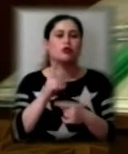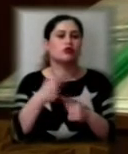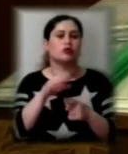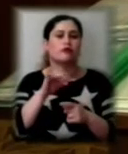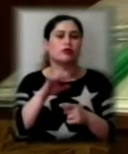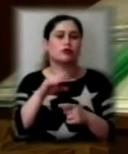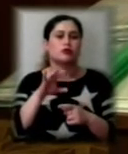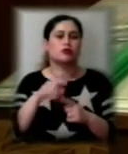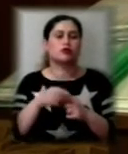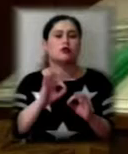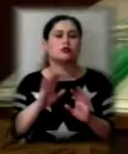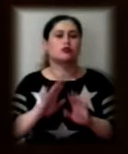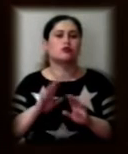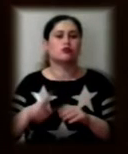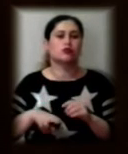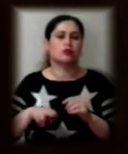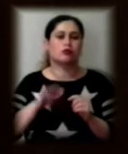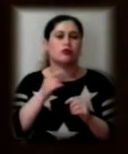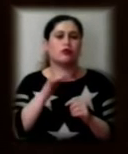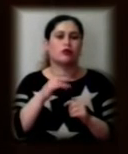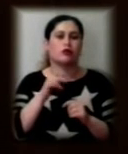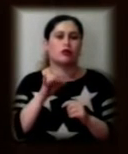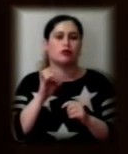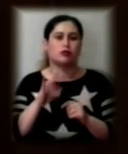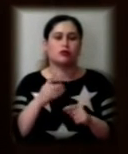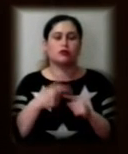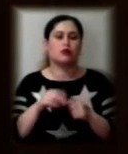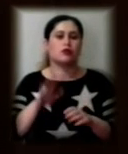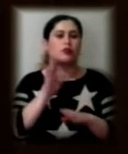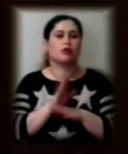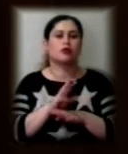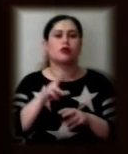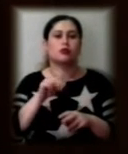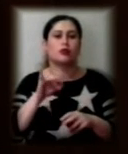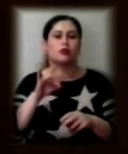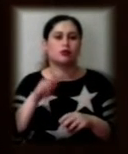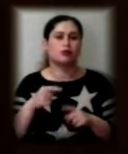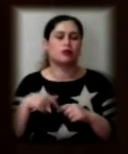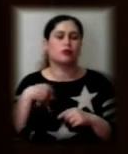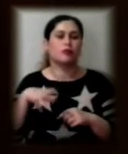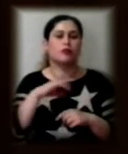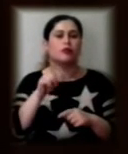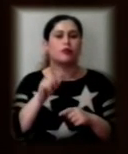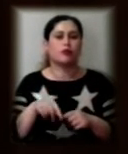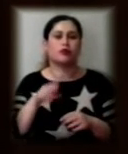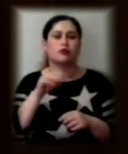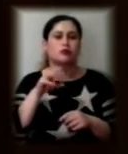заступник директора Євген Гаран. Згідно приказу департаменту, ми повинні тестувати